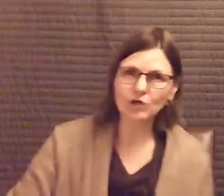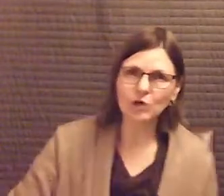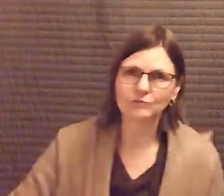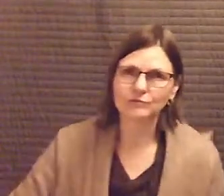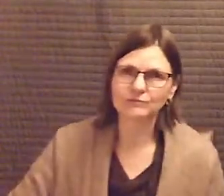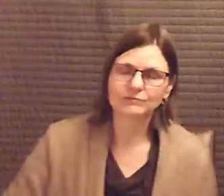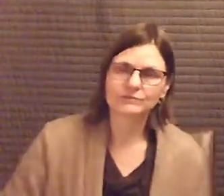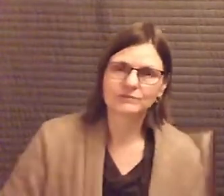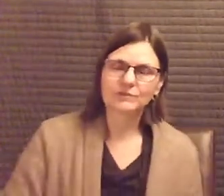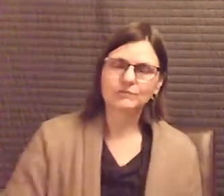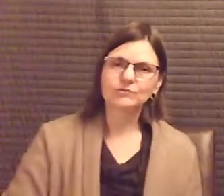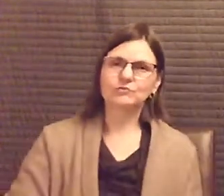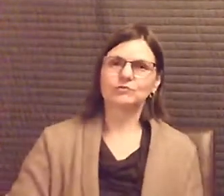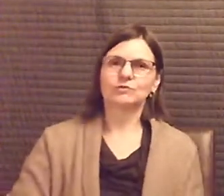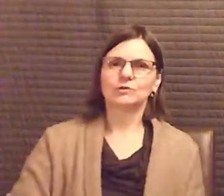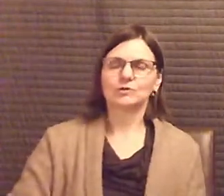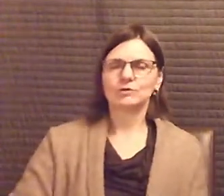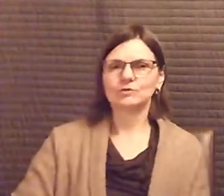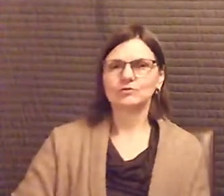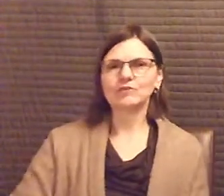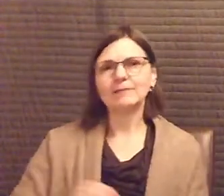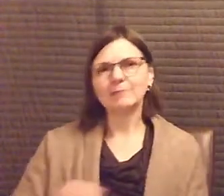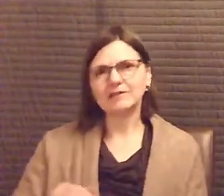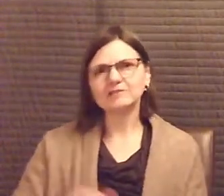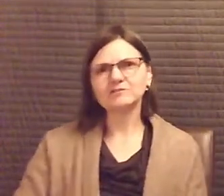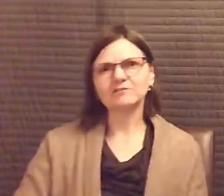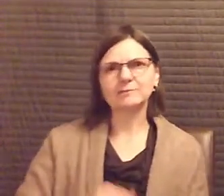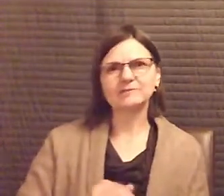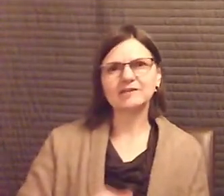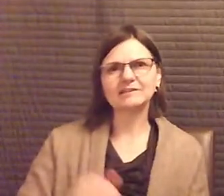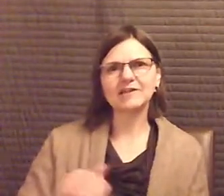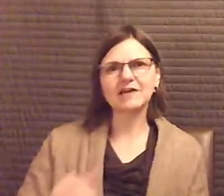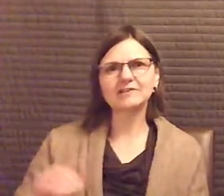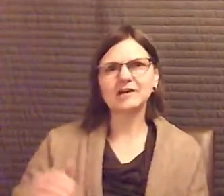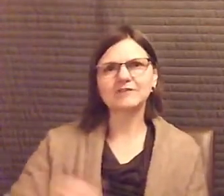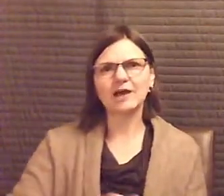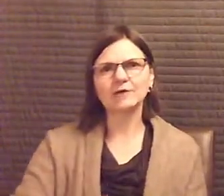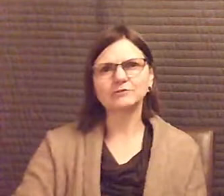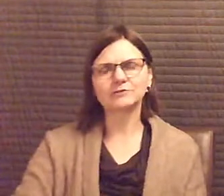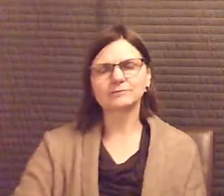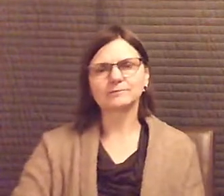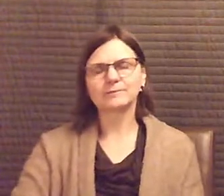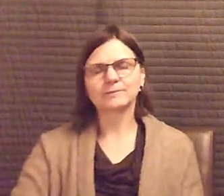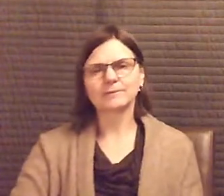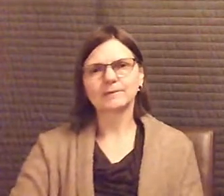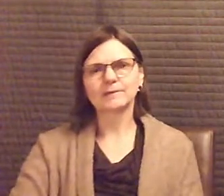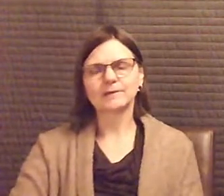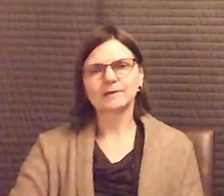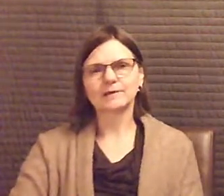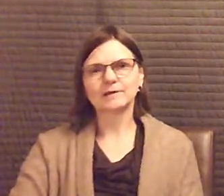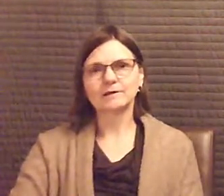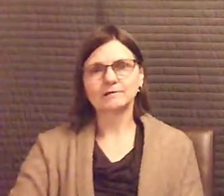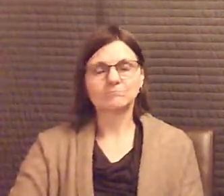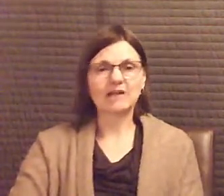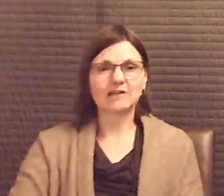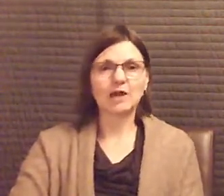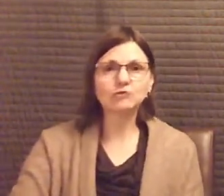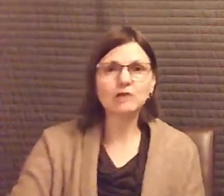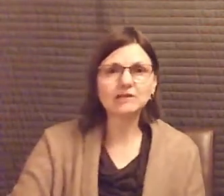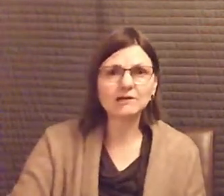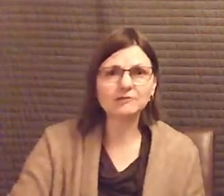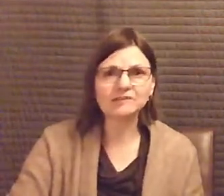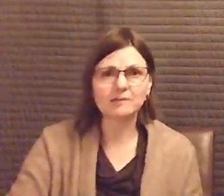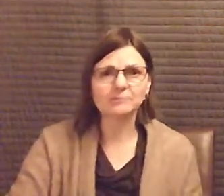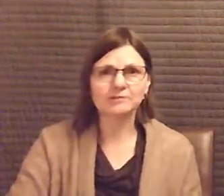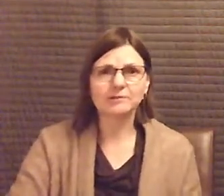en grote is het ordenen van uw site peter zei peter is we hebben net aan de andere kant ipod oké en hou van je fris maakt niet uit